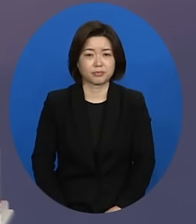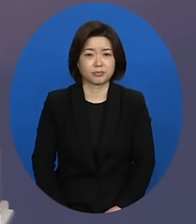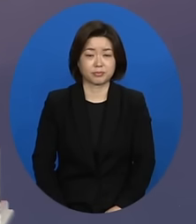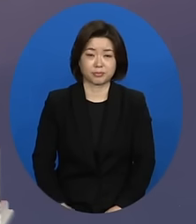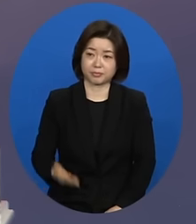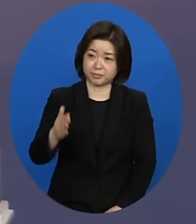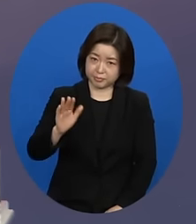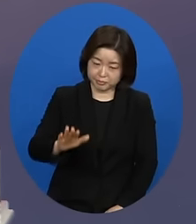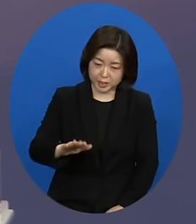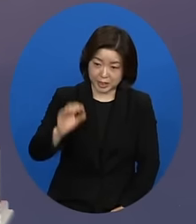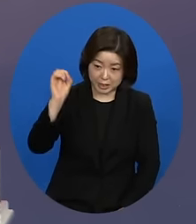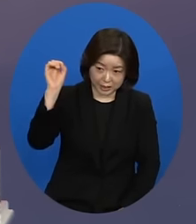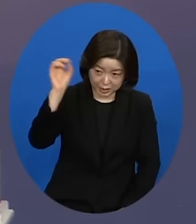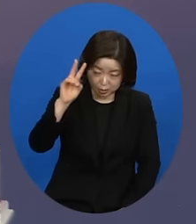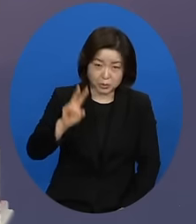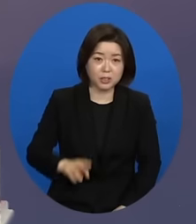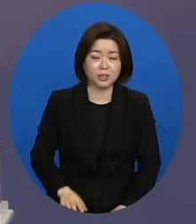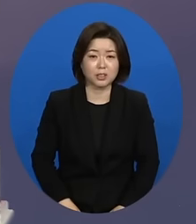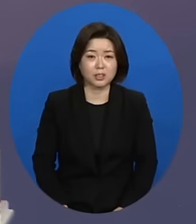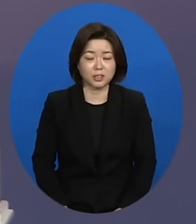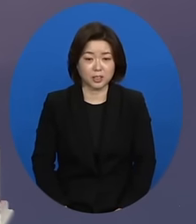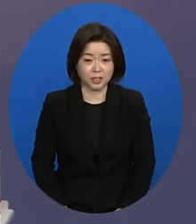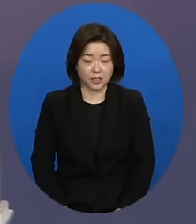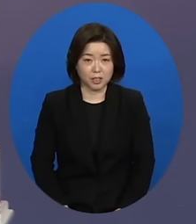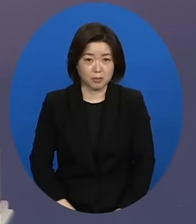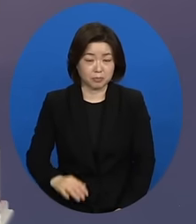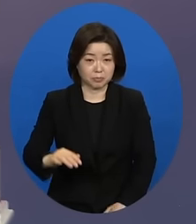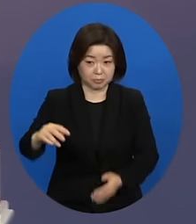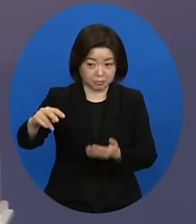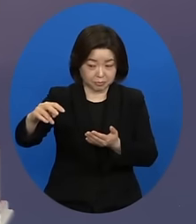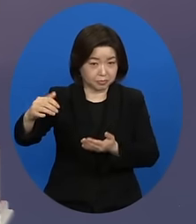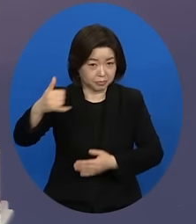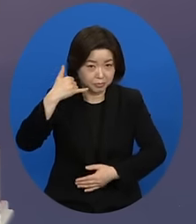그런데 갑자기 무슨 연락이 왔냐 하면